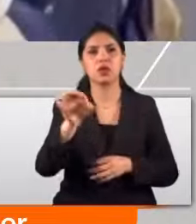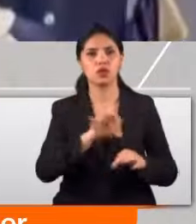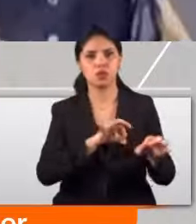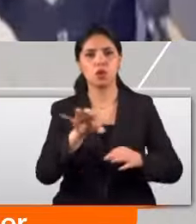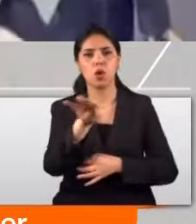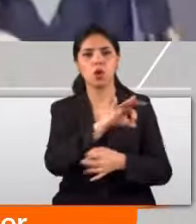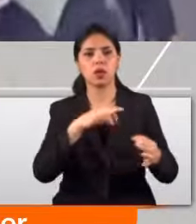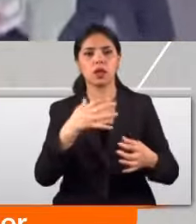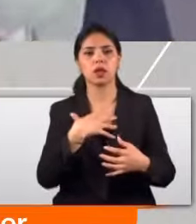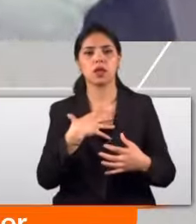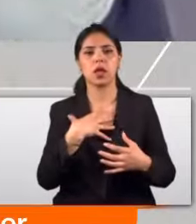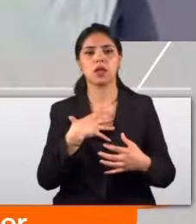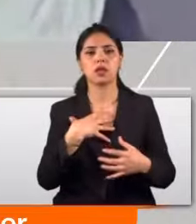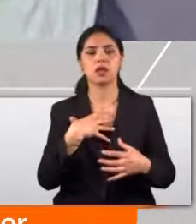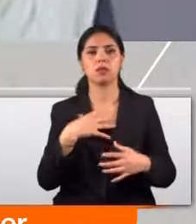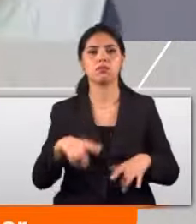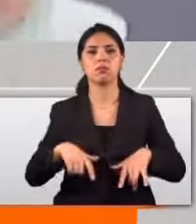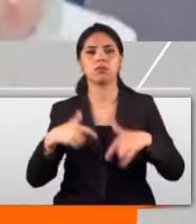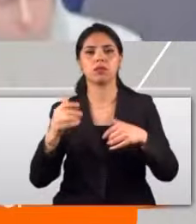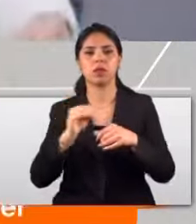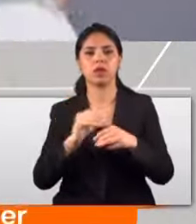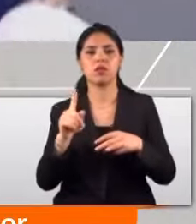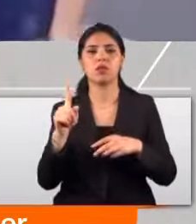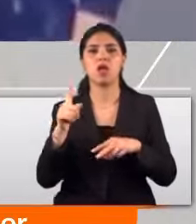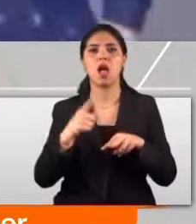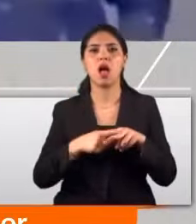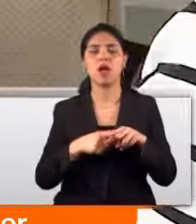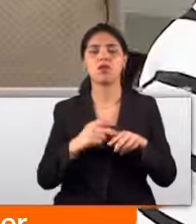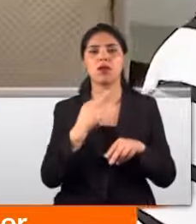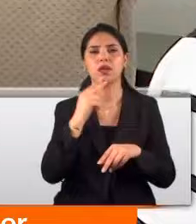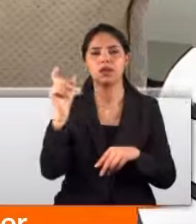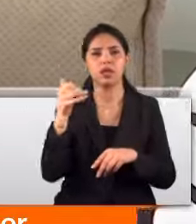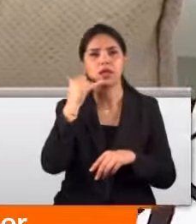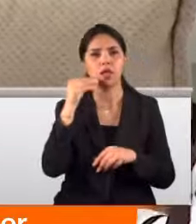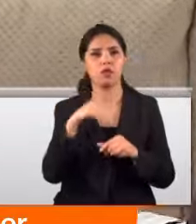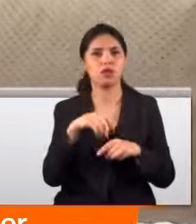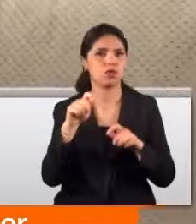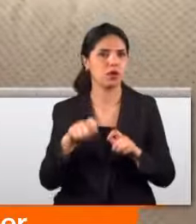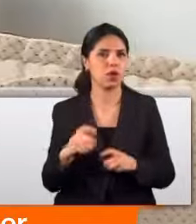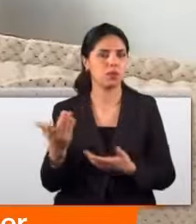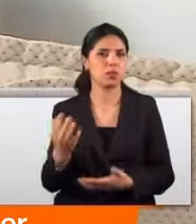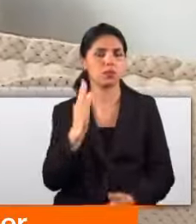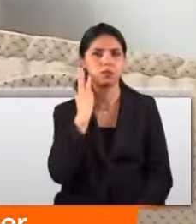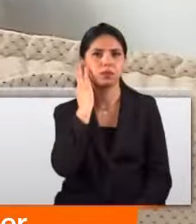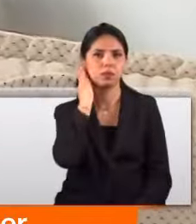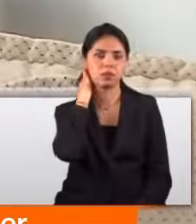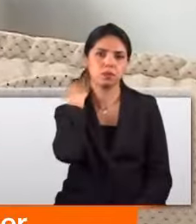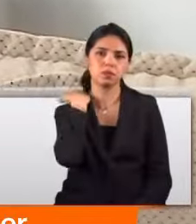organizasyonu da kendi üzerinden atmak için Ayşe Ceren Saltoğlu'nun telefonundan yapmıştı. Ceren çalışan bir eleman,